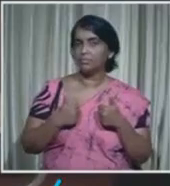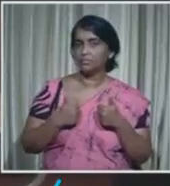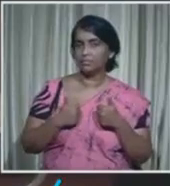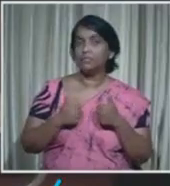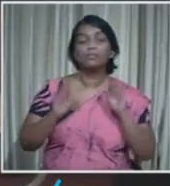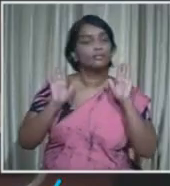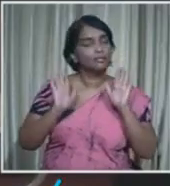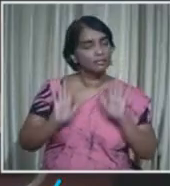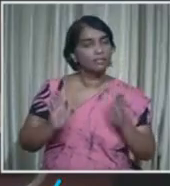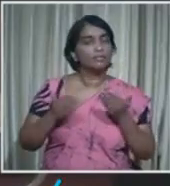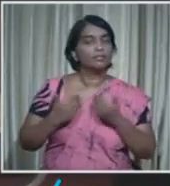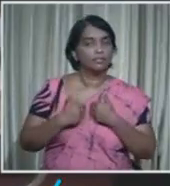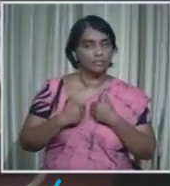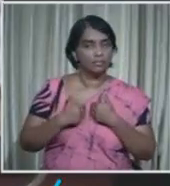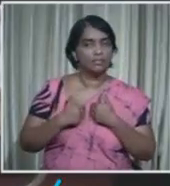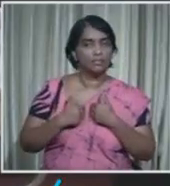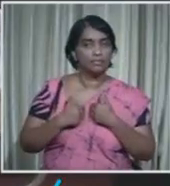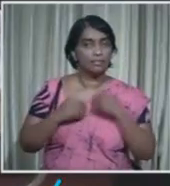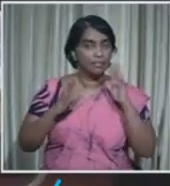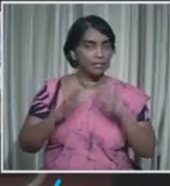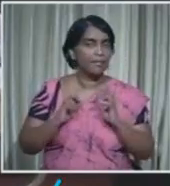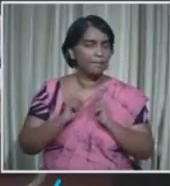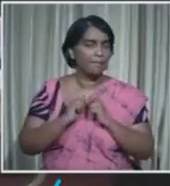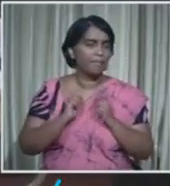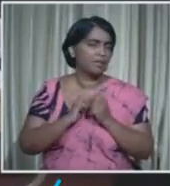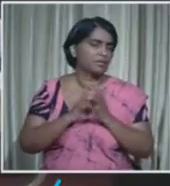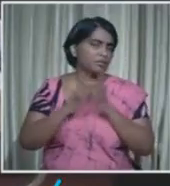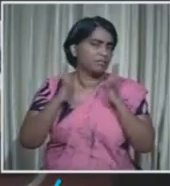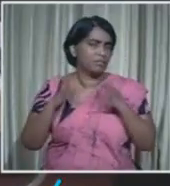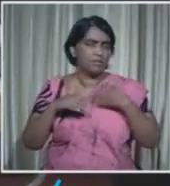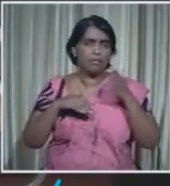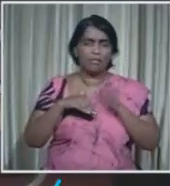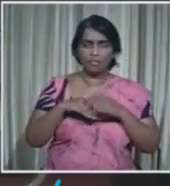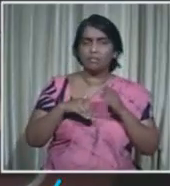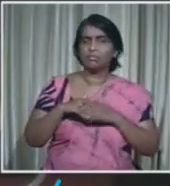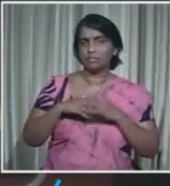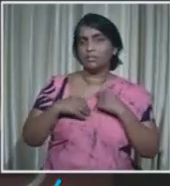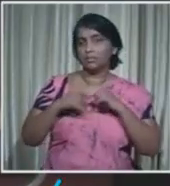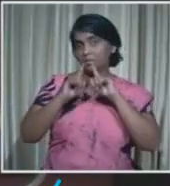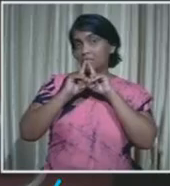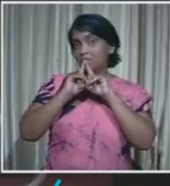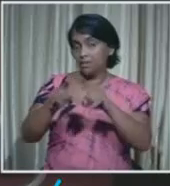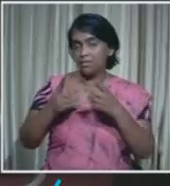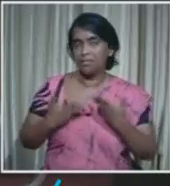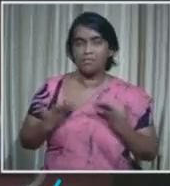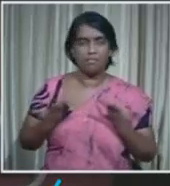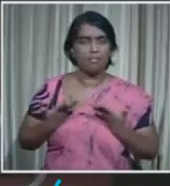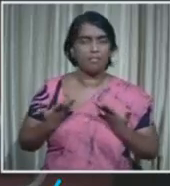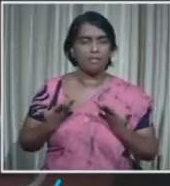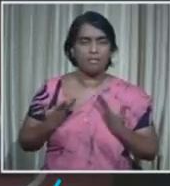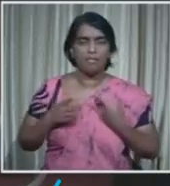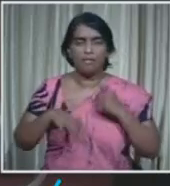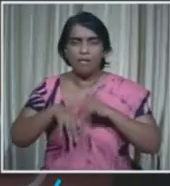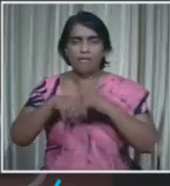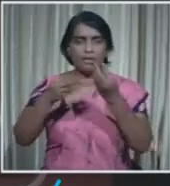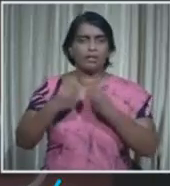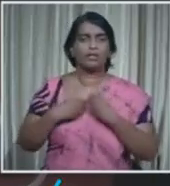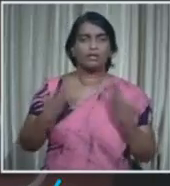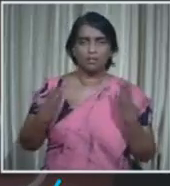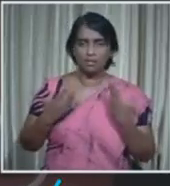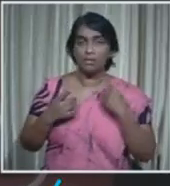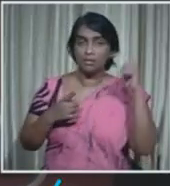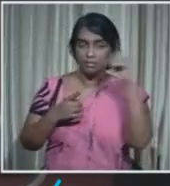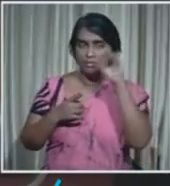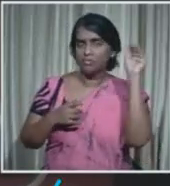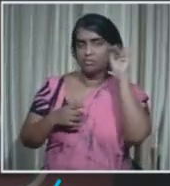අපිට උද්ගත වුණු ප්‍රශ්න ගණනාවක් පිළිබඳව අපිට ඉස්මතු කරන්නට අවස්ථාව ලැබුණේ නැහැ පළවෙනි කාරණාව අපිට